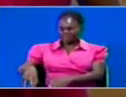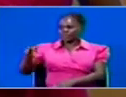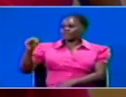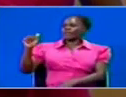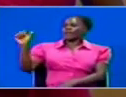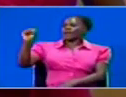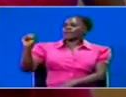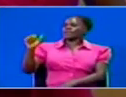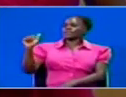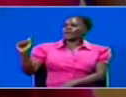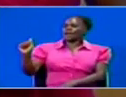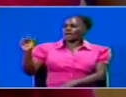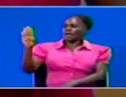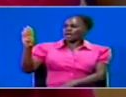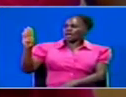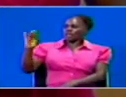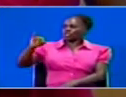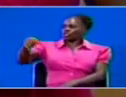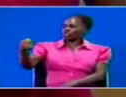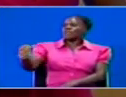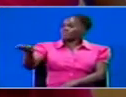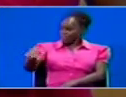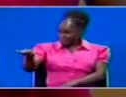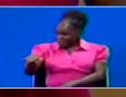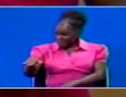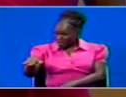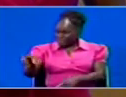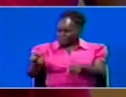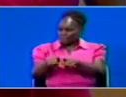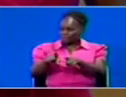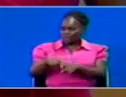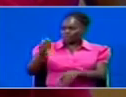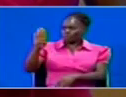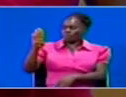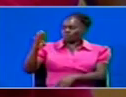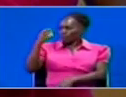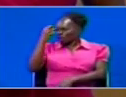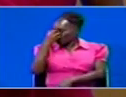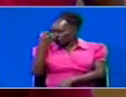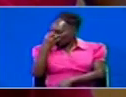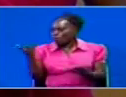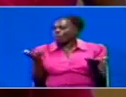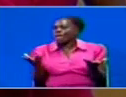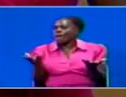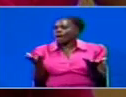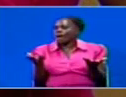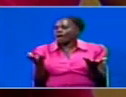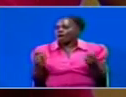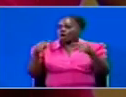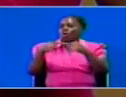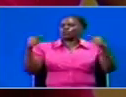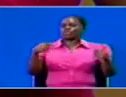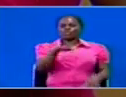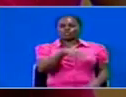Nasa wakiwa katika ngome ambayo inadhaniwa kuwa ya Jubilee katika kaunti ya Bomet. Naibu wa Rais William Ruto alikuwa katika ngome ya